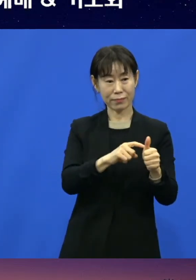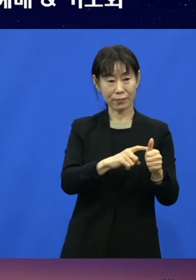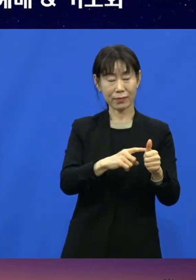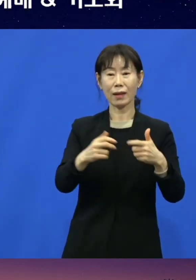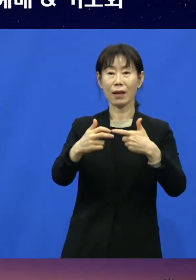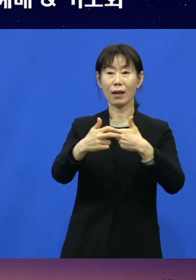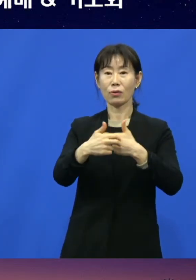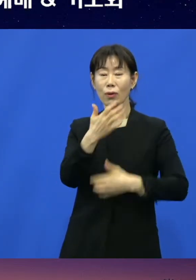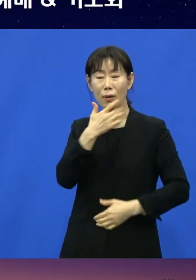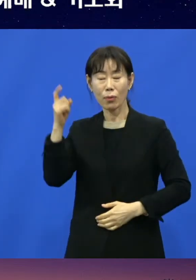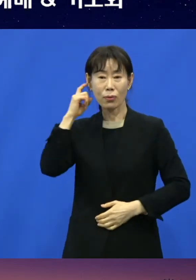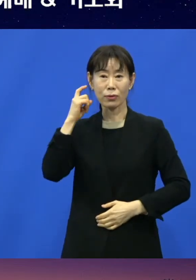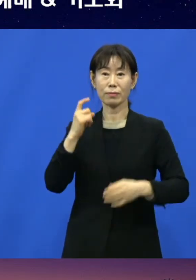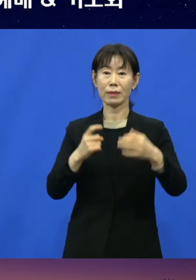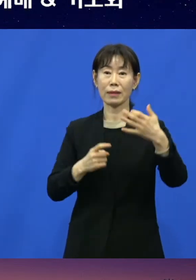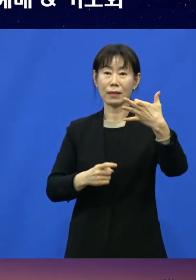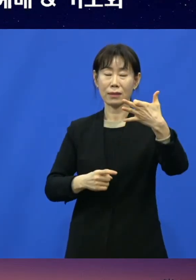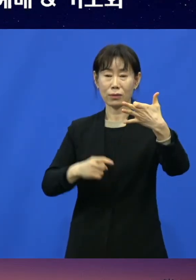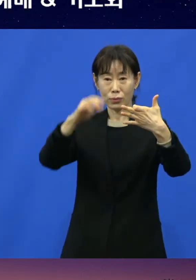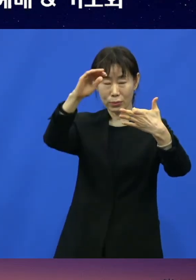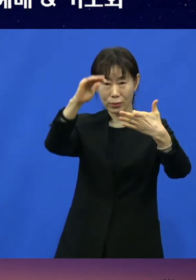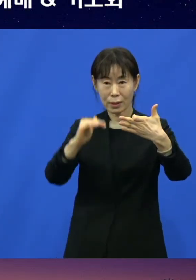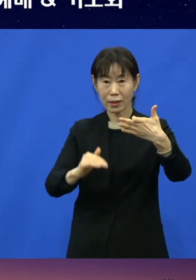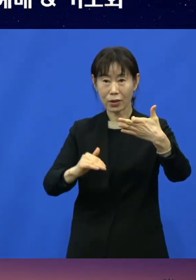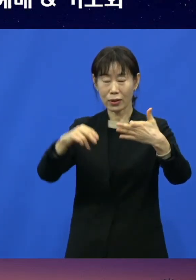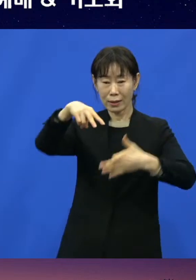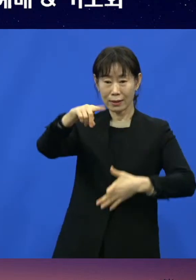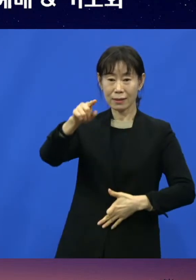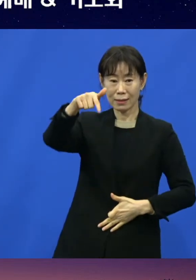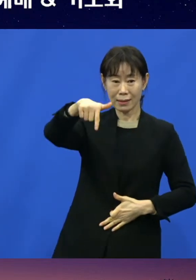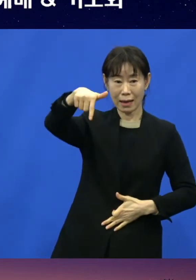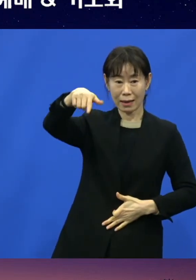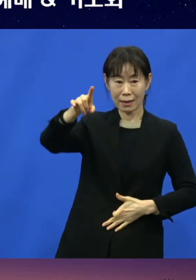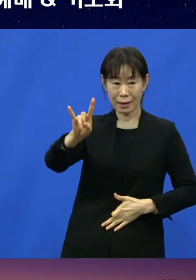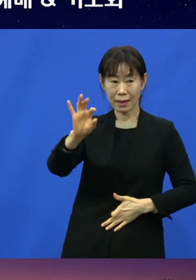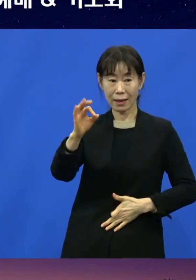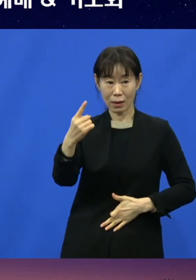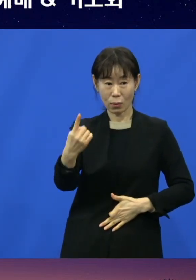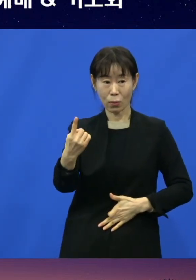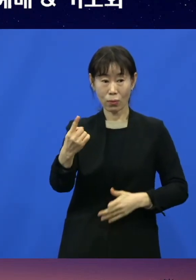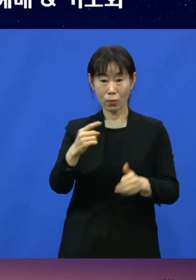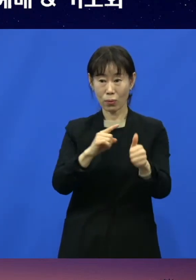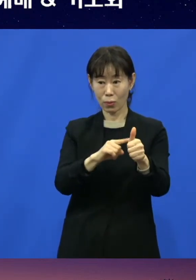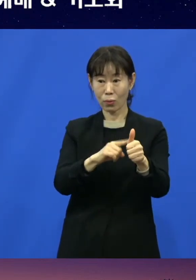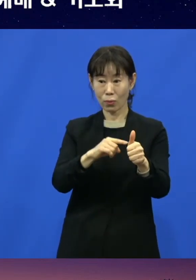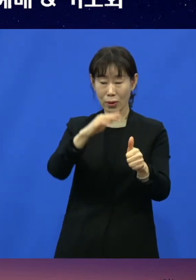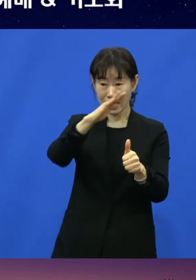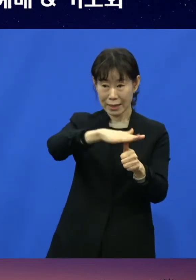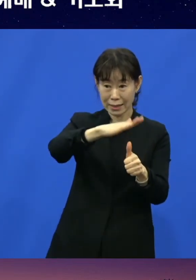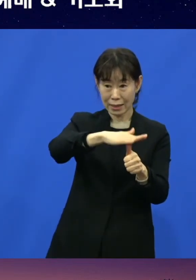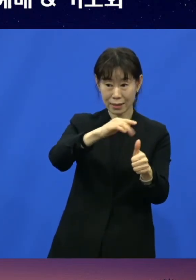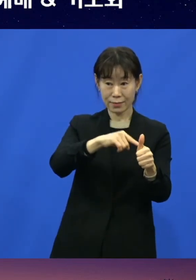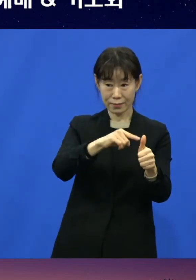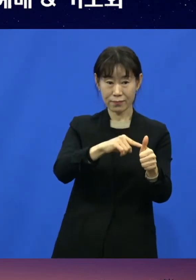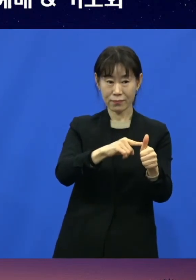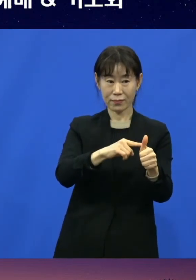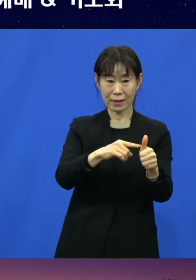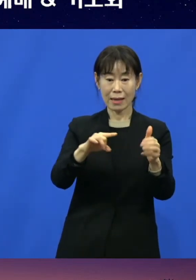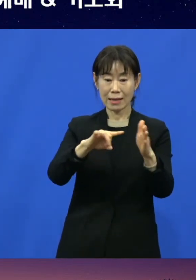나오는 삭개오라는 사람이에요. 그런 세리장입니다. 이 세리장이라는 말은 뭐냐면